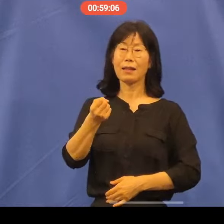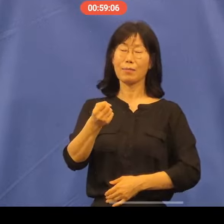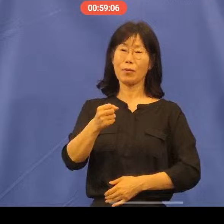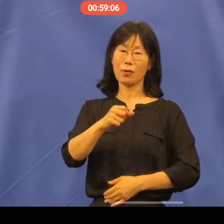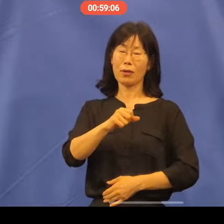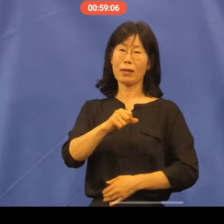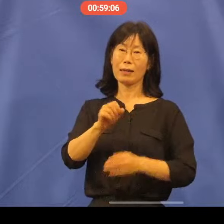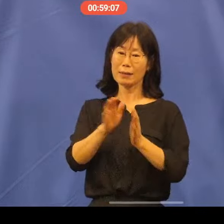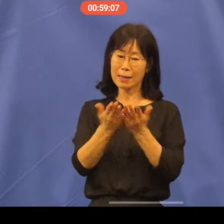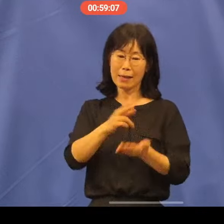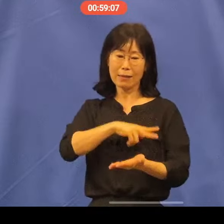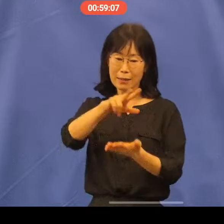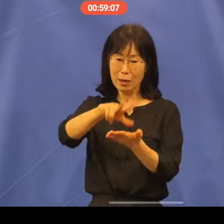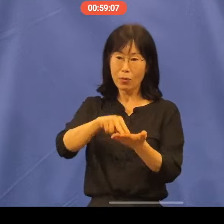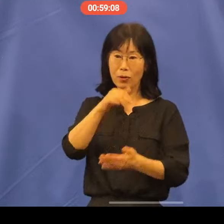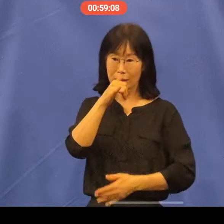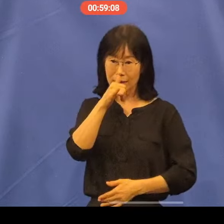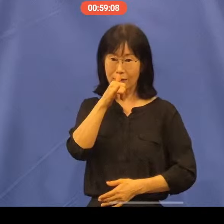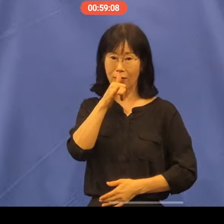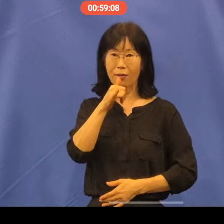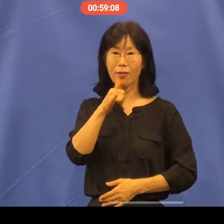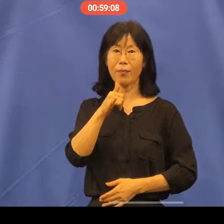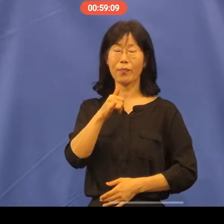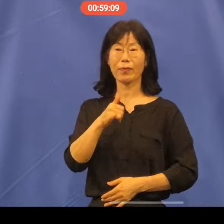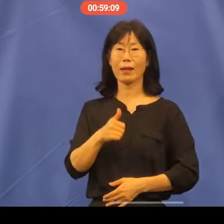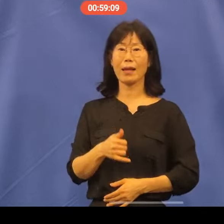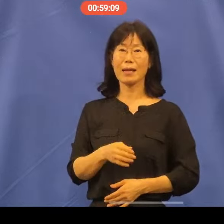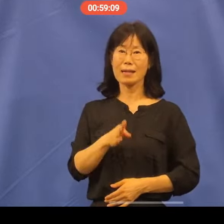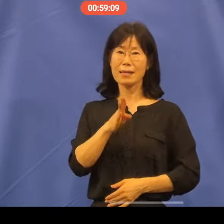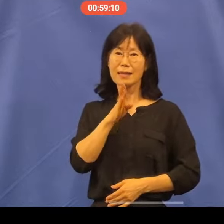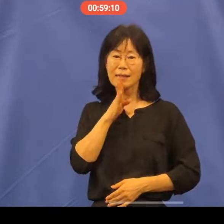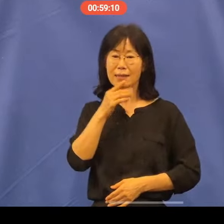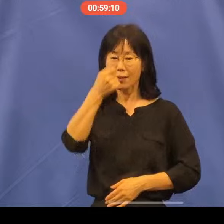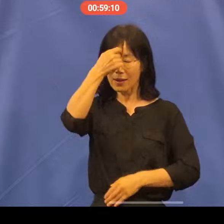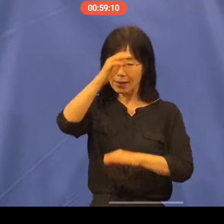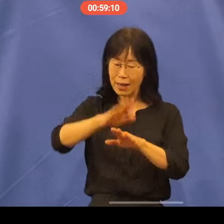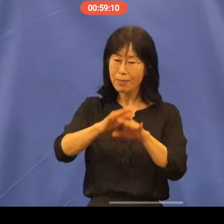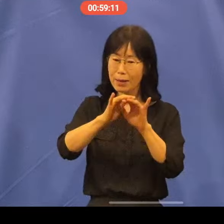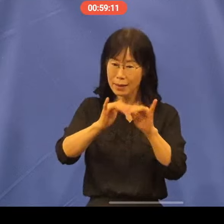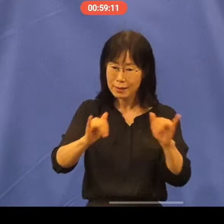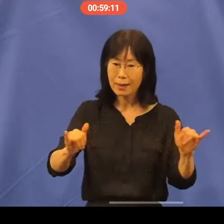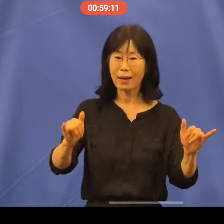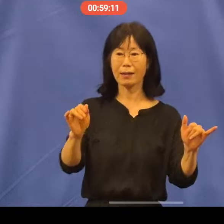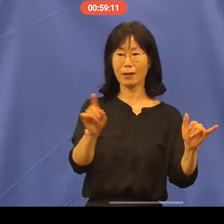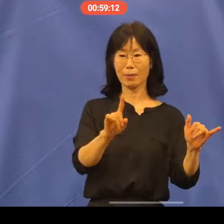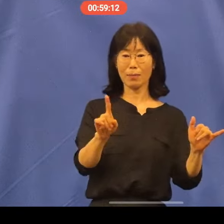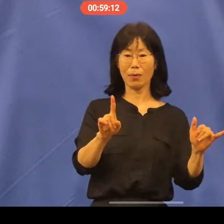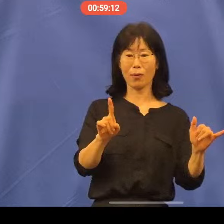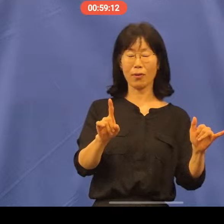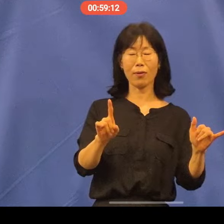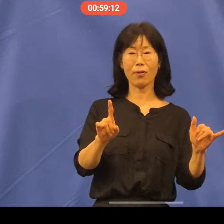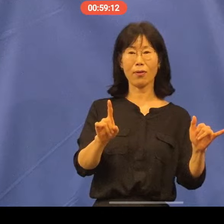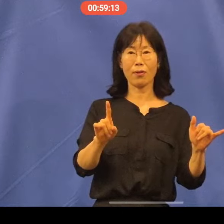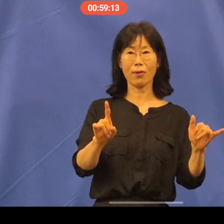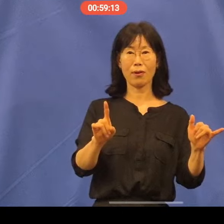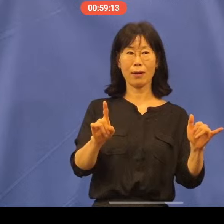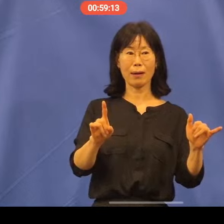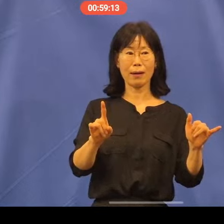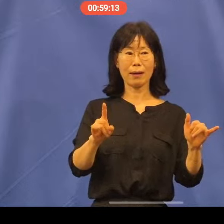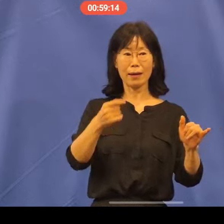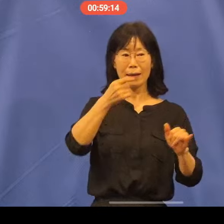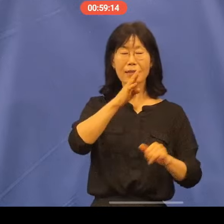쓴 분인데, 그 하나님의 관점, 그 진정한 예배자가 되니까 그 예배자의 마음 안에는 뭐가